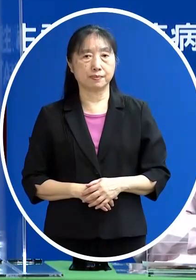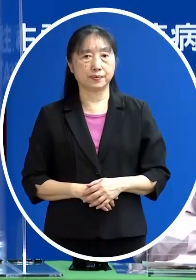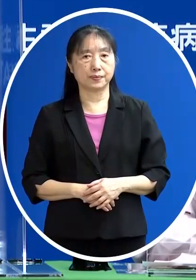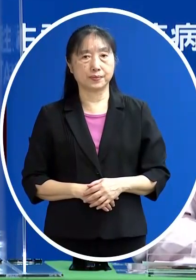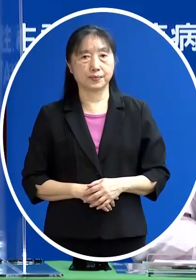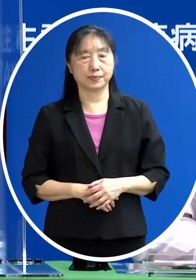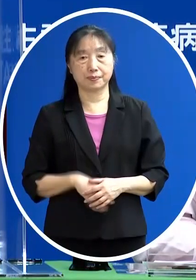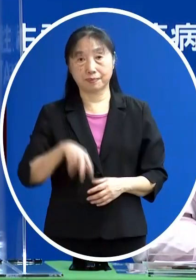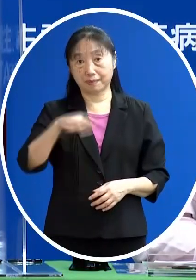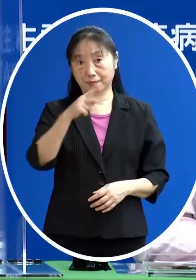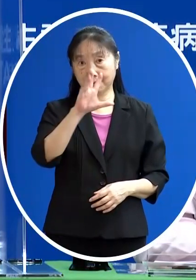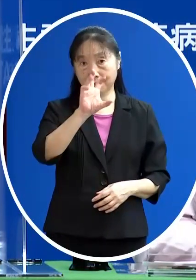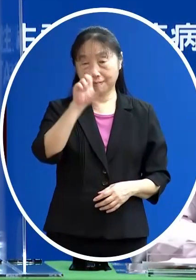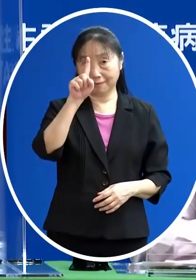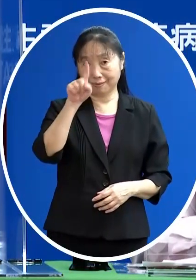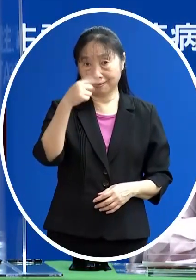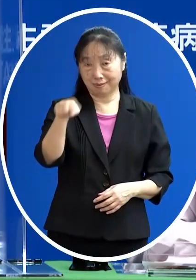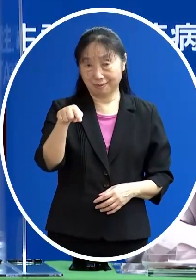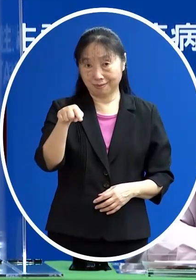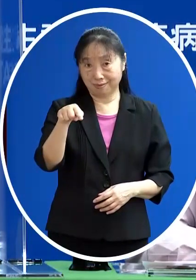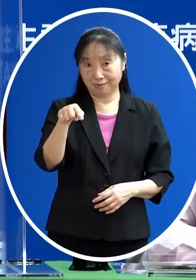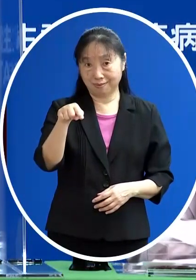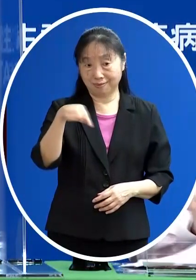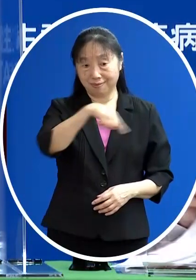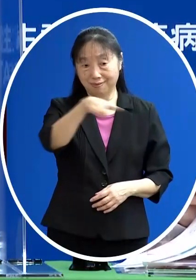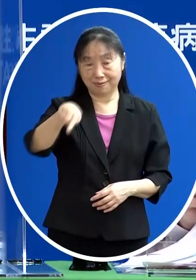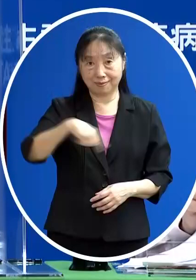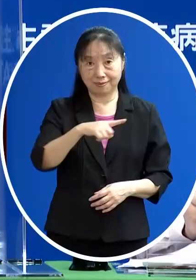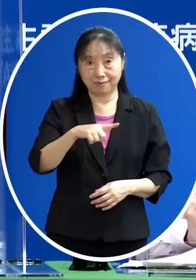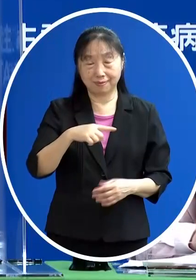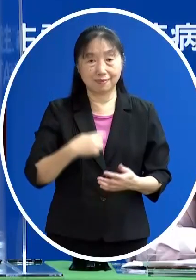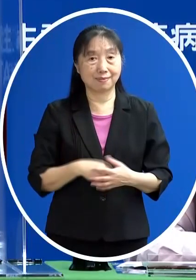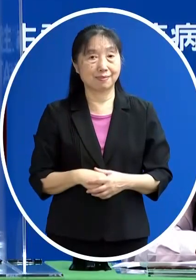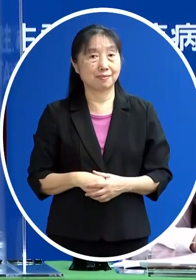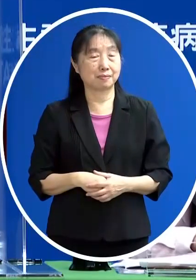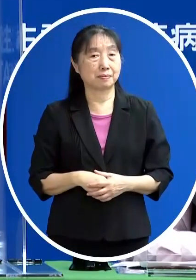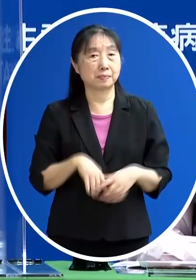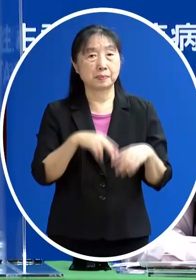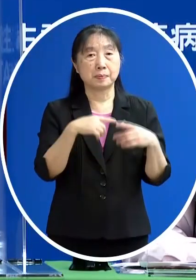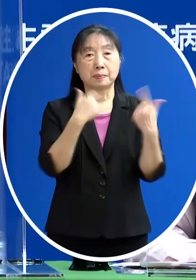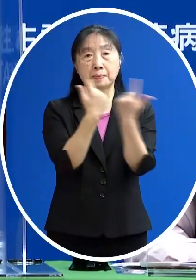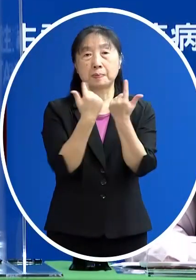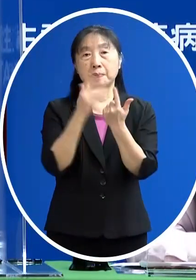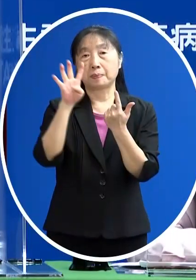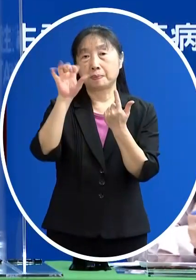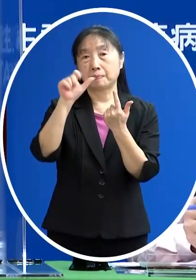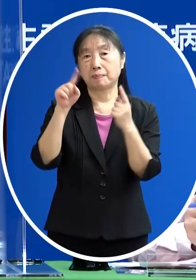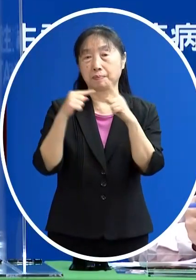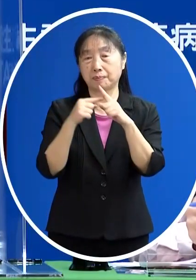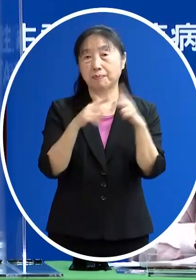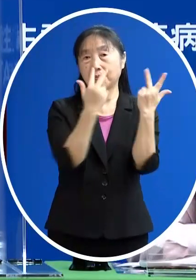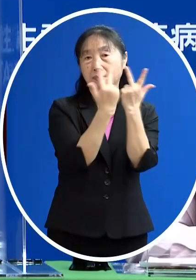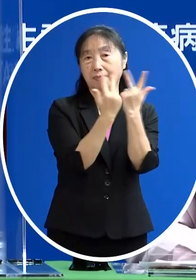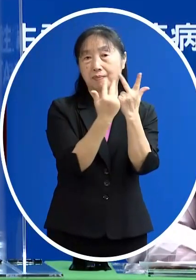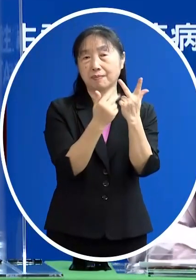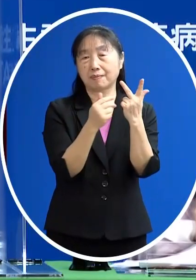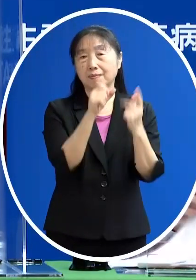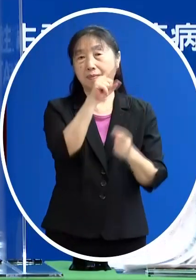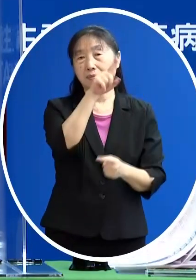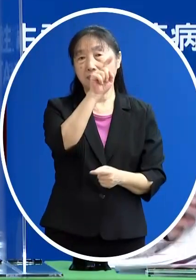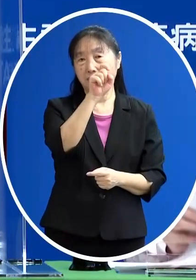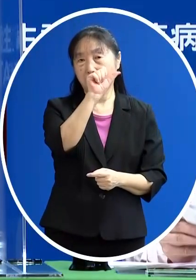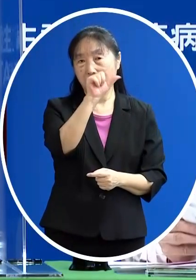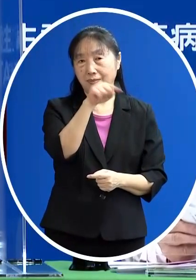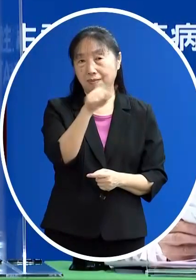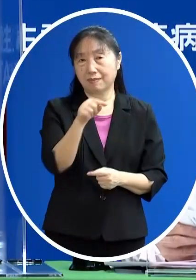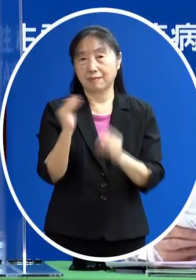那这281例，那大概就是台北市有45例，新北市有115